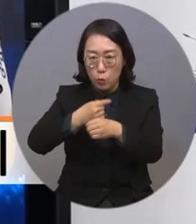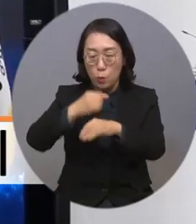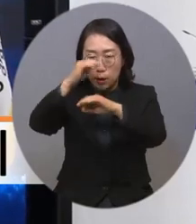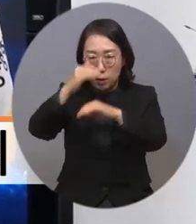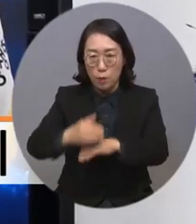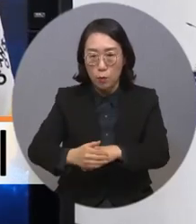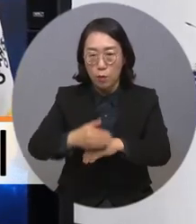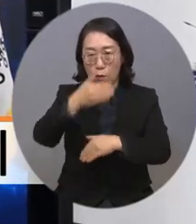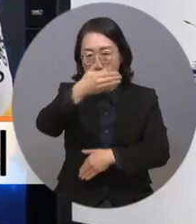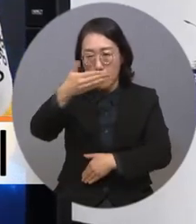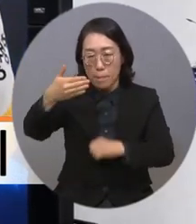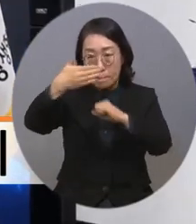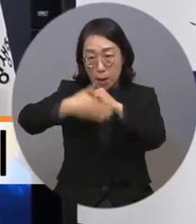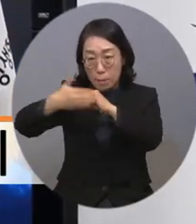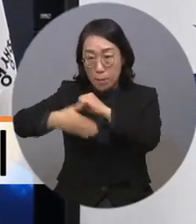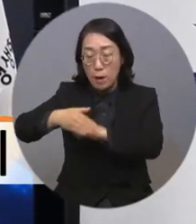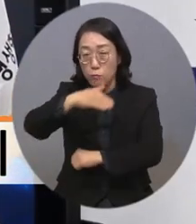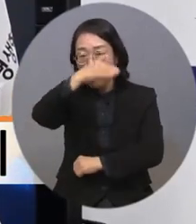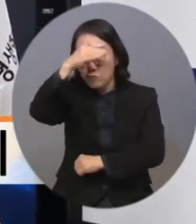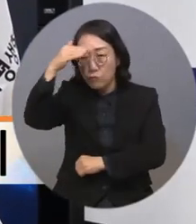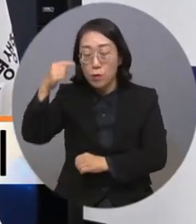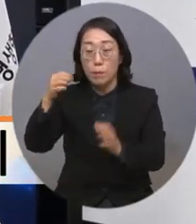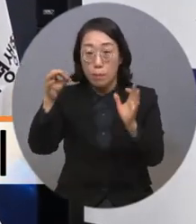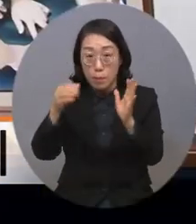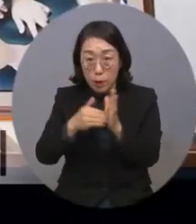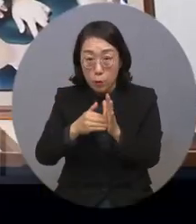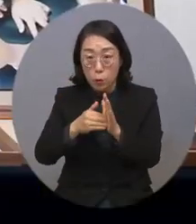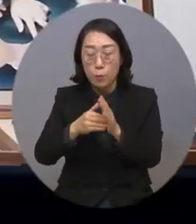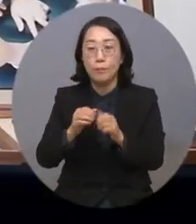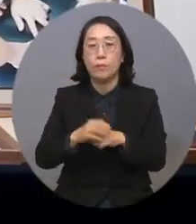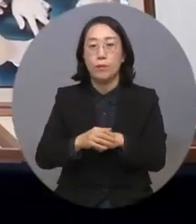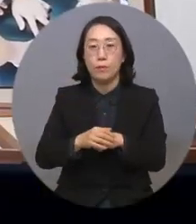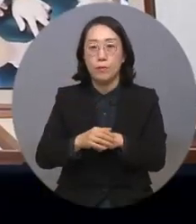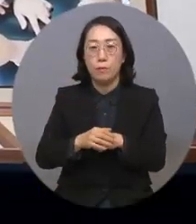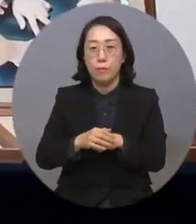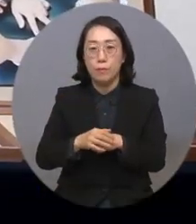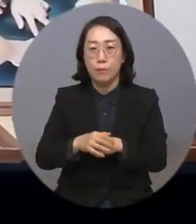시원을 통해 그동안의 성과를 확인하는 뜻깊은 시간을 가졌습니다